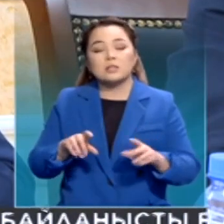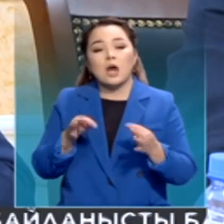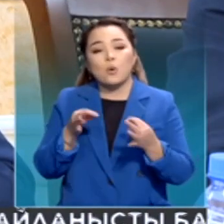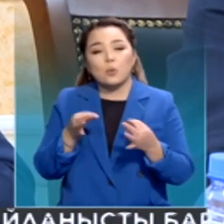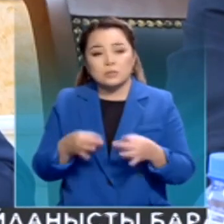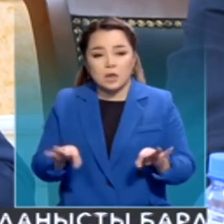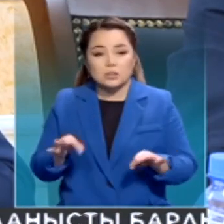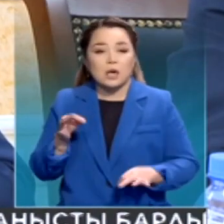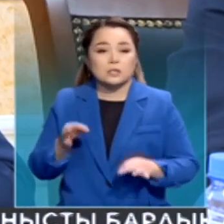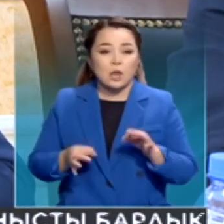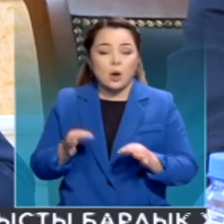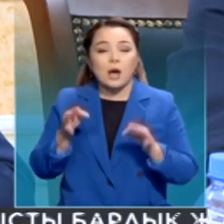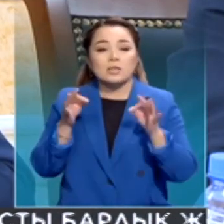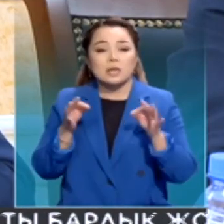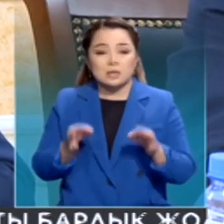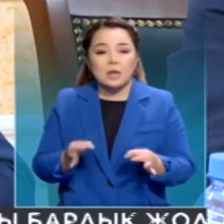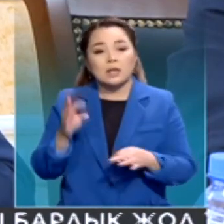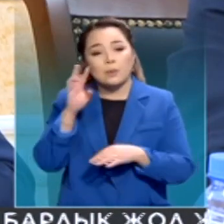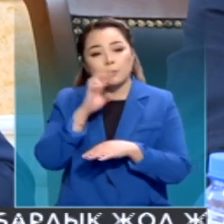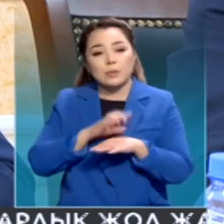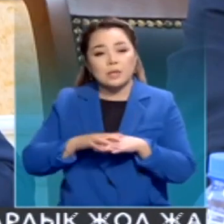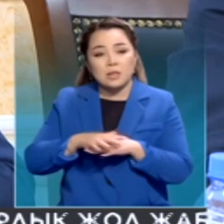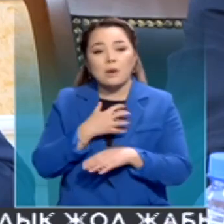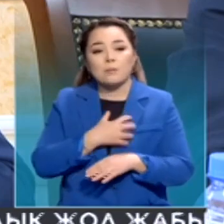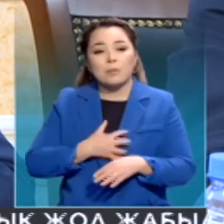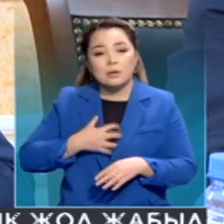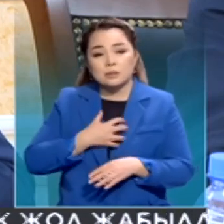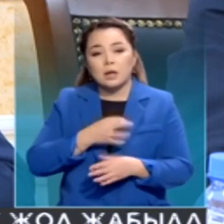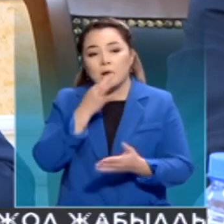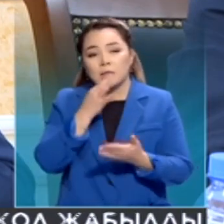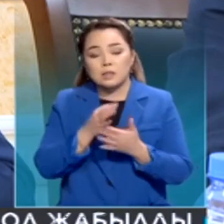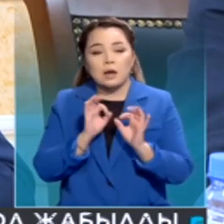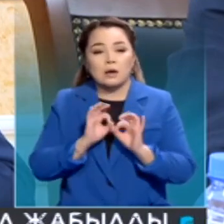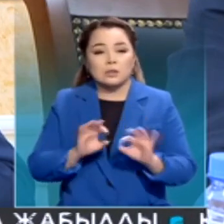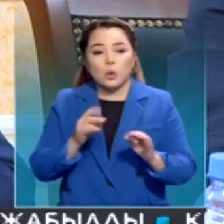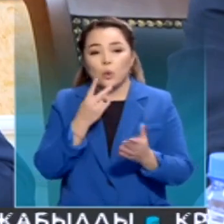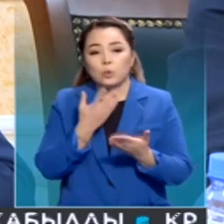тәуелсіз сот әділетті мемлекеттің негізі екенін атап көрсетті.